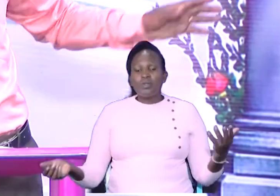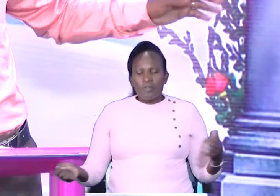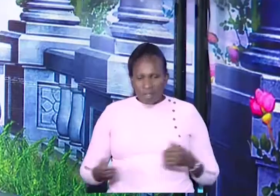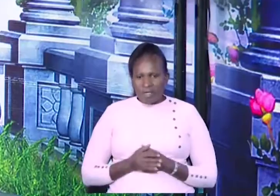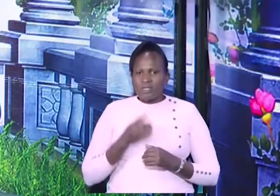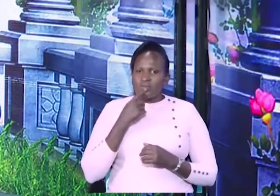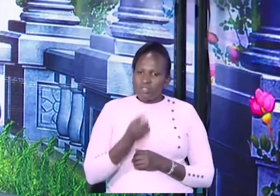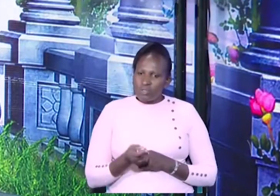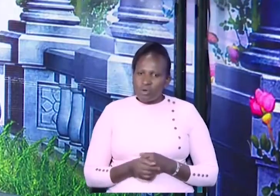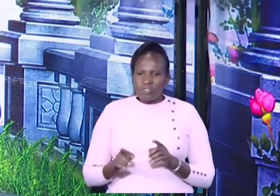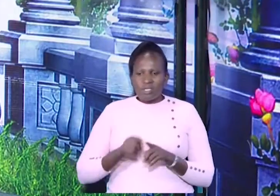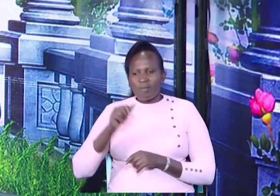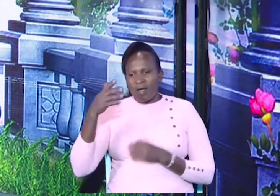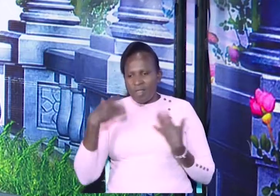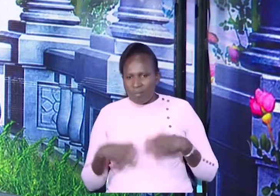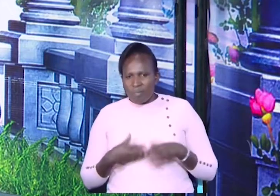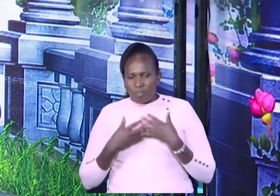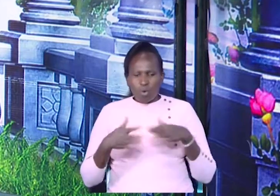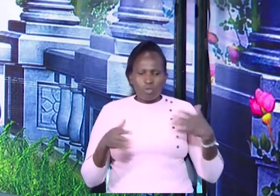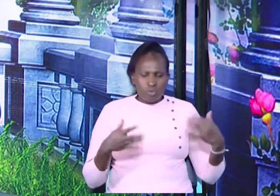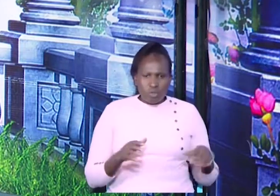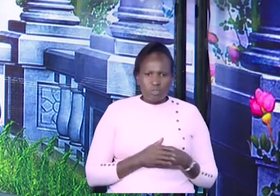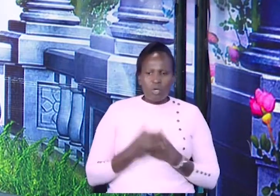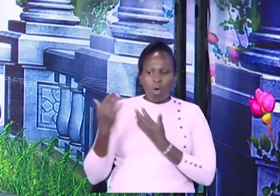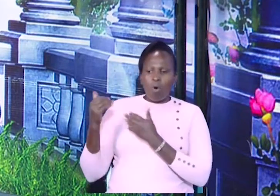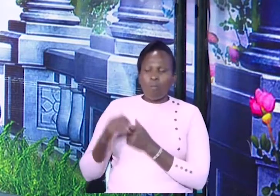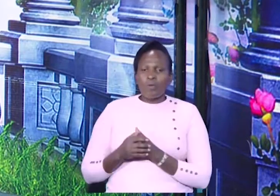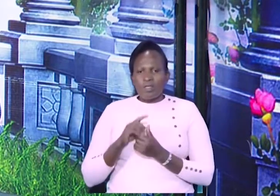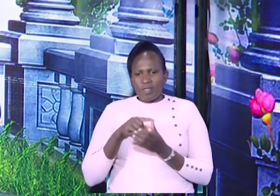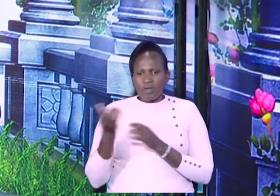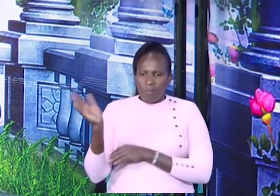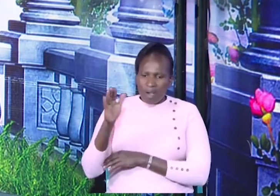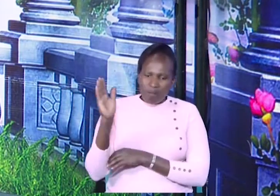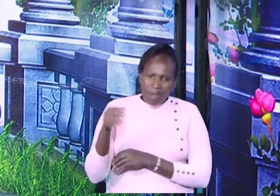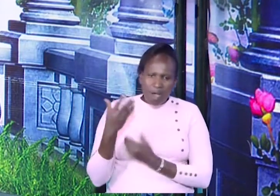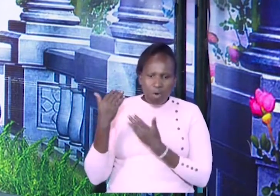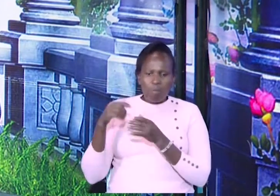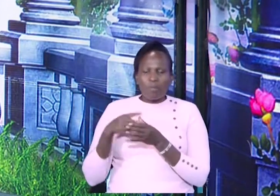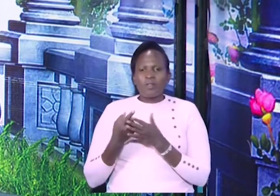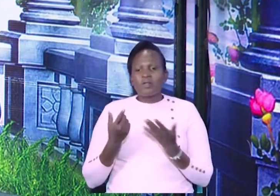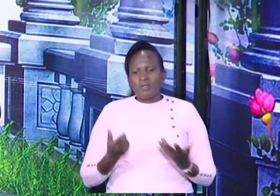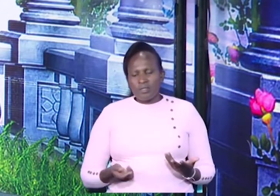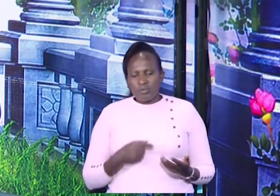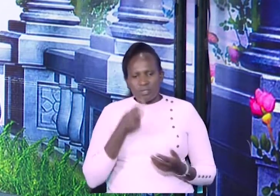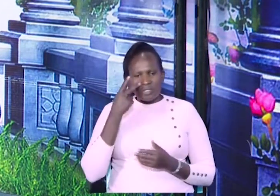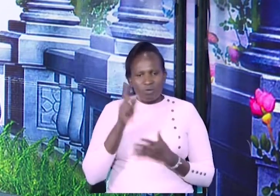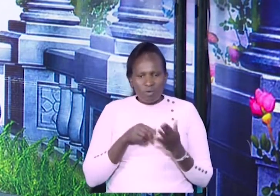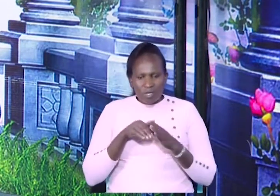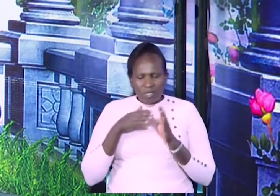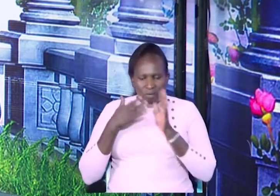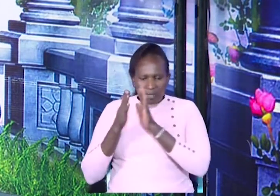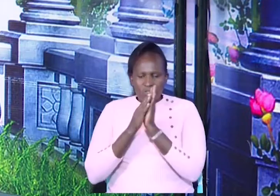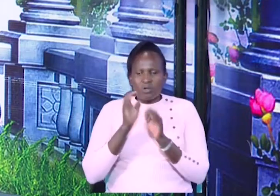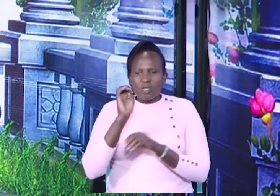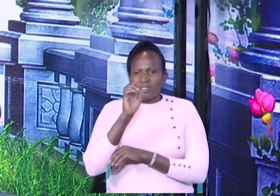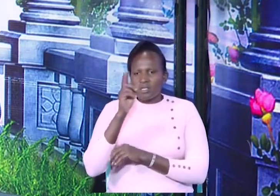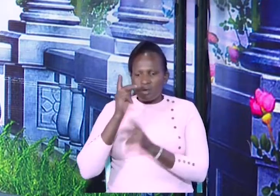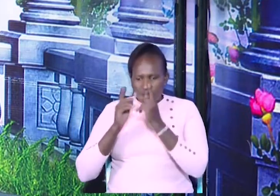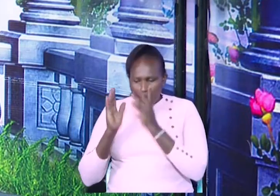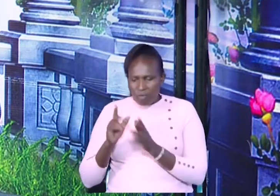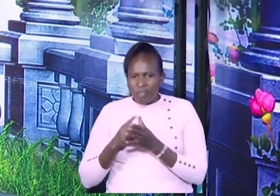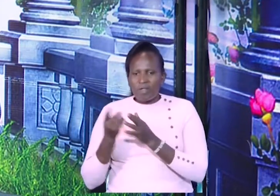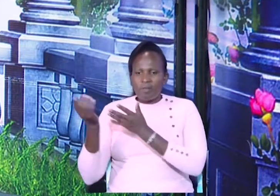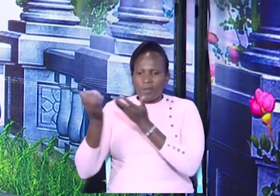Kwa hivyo, hata wengine walikuwa wamepoteza matumaini, you restore hope and restoration. Kwa hivyo, tunaona in our story, Ezekiel